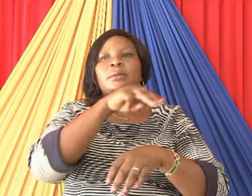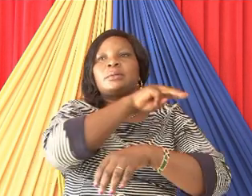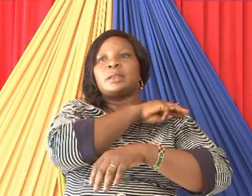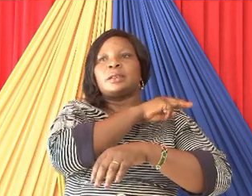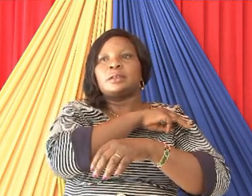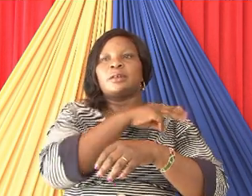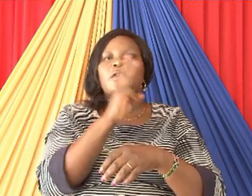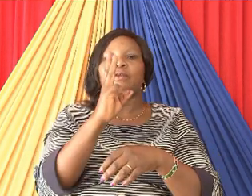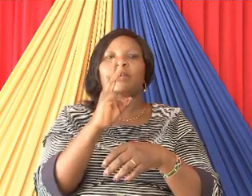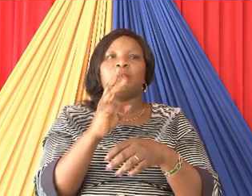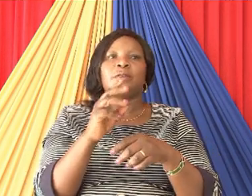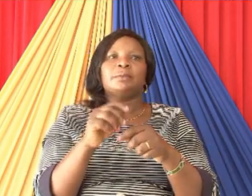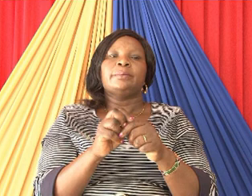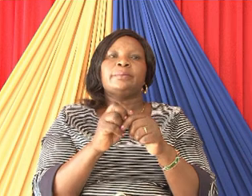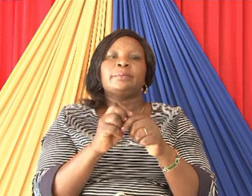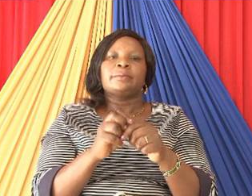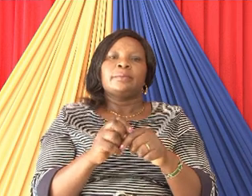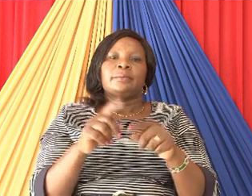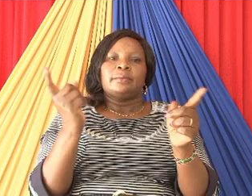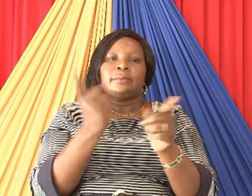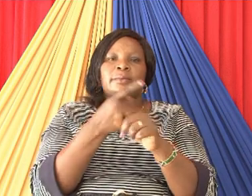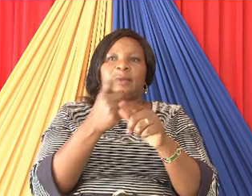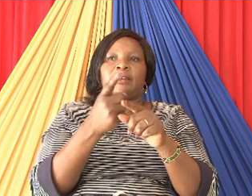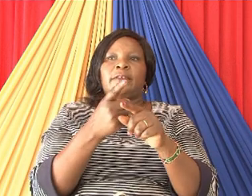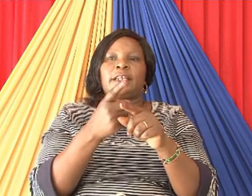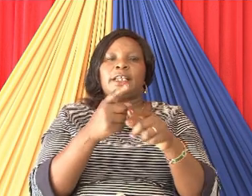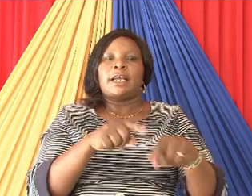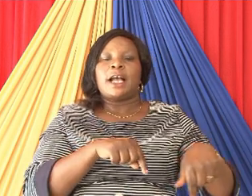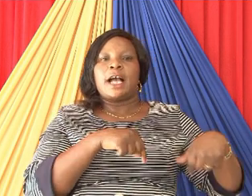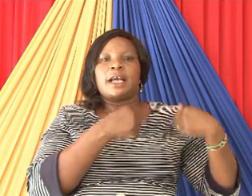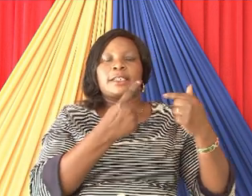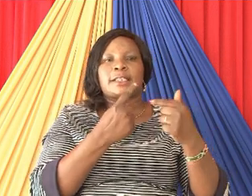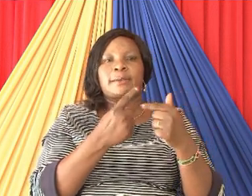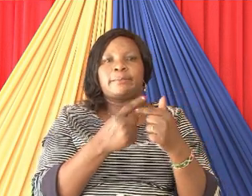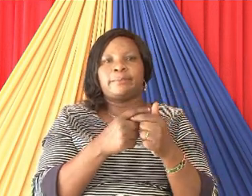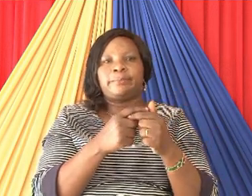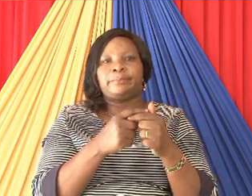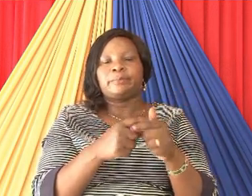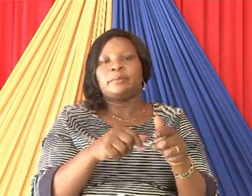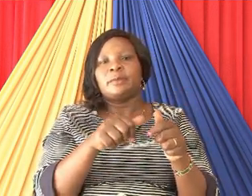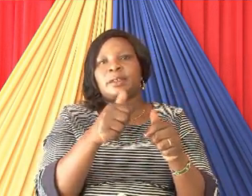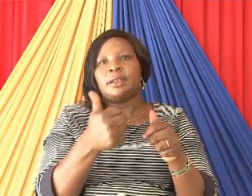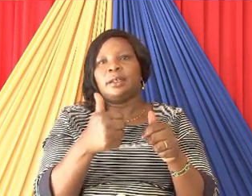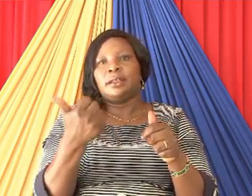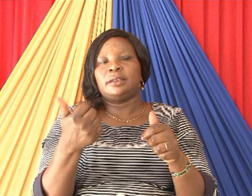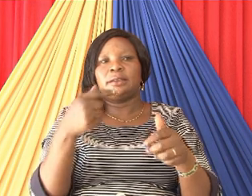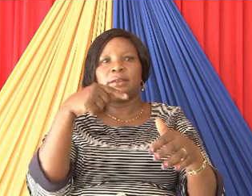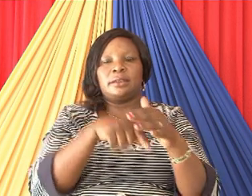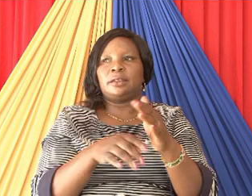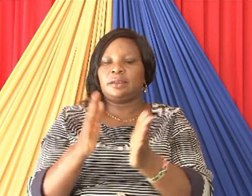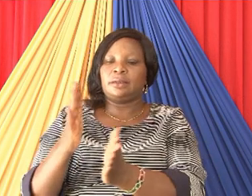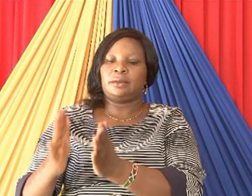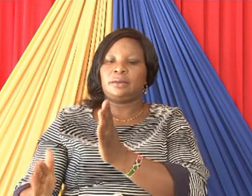heart. Jambo la kwanza, mambo ya wa kwanza, maandiko yanasema kuna zile mbegu ambazo zilianguka kando kando ya